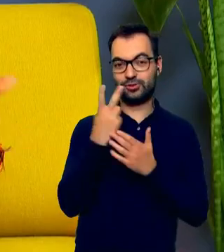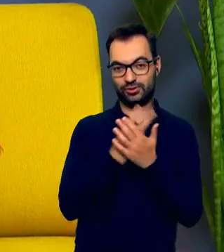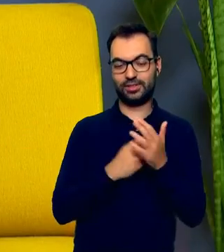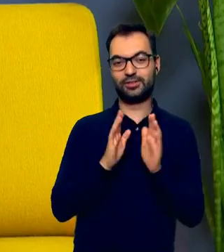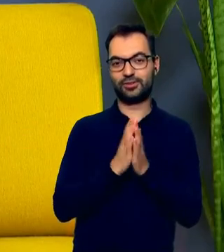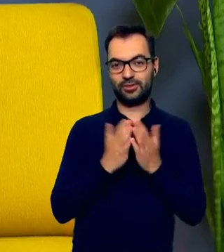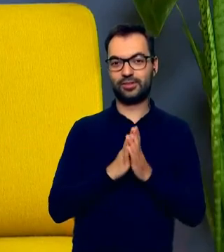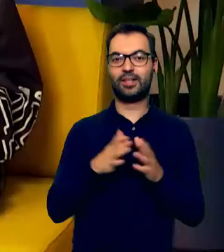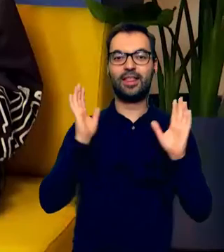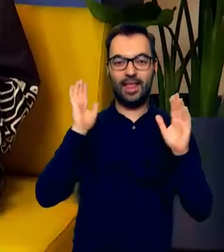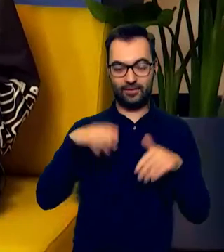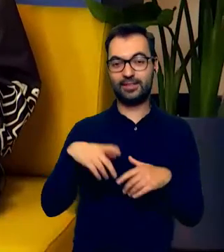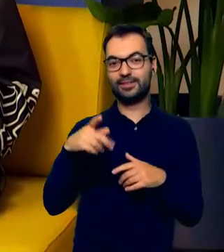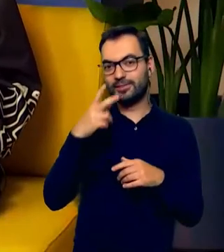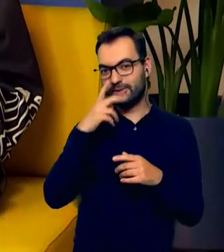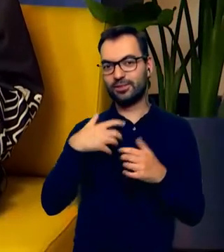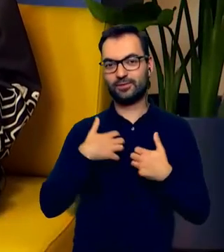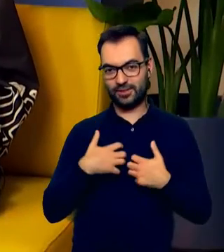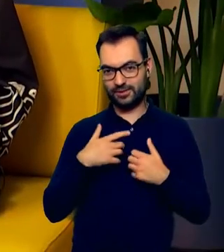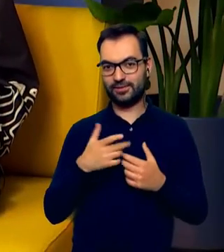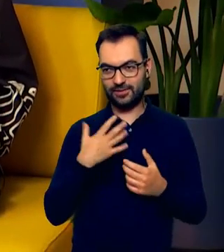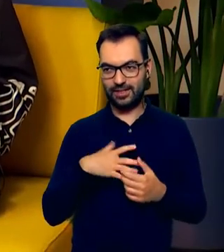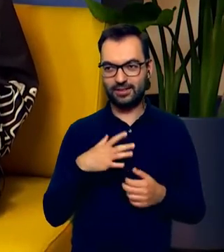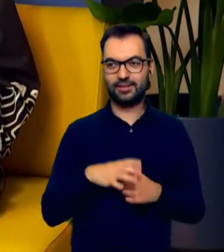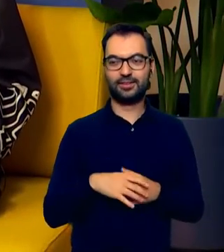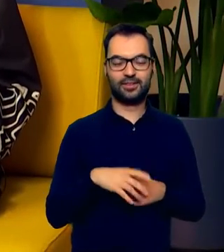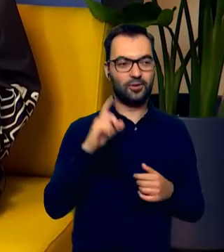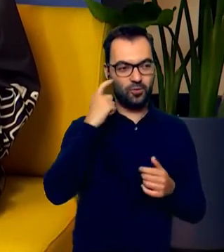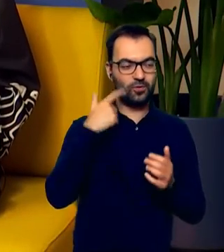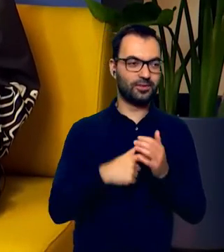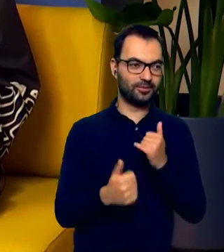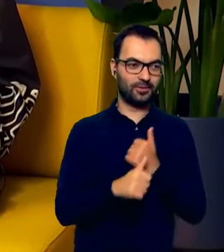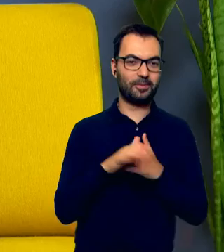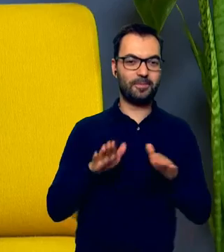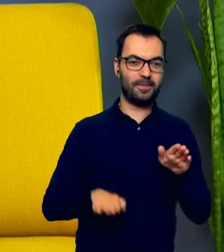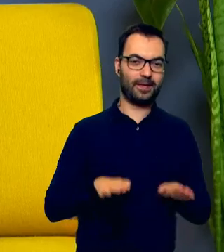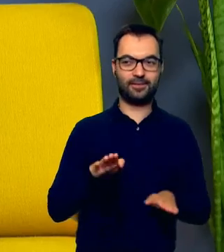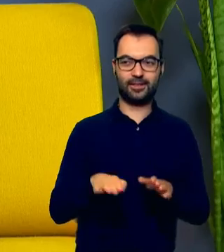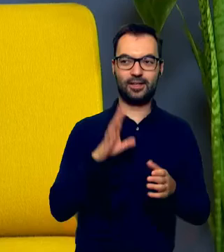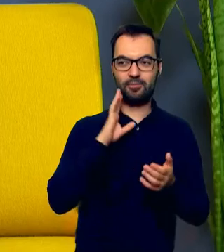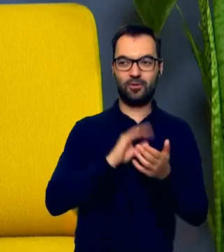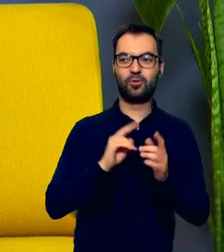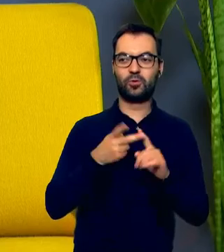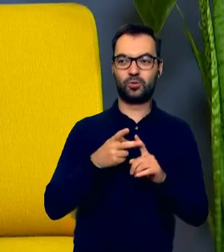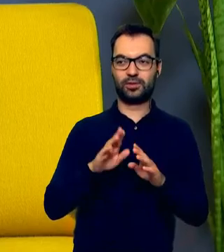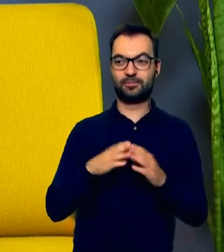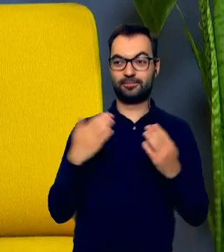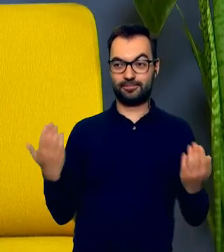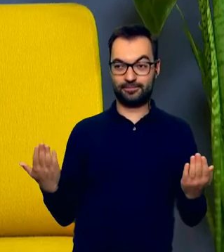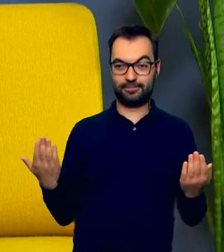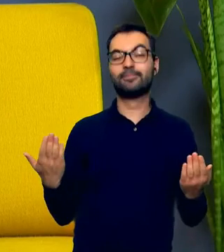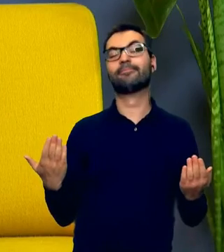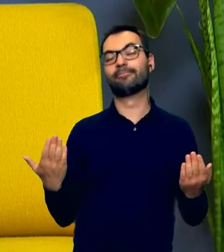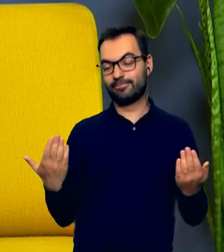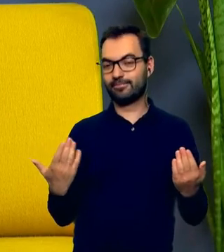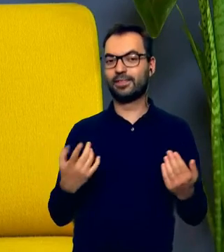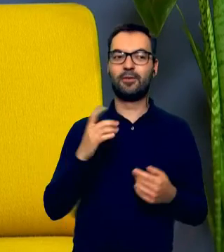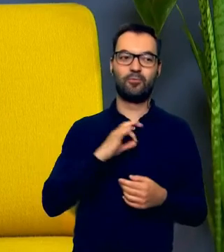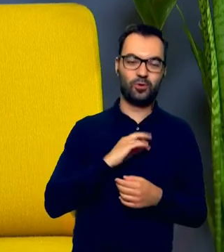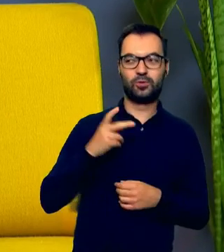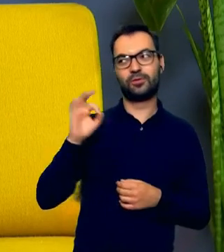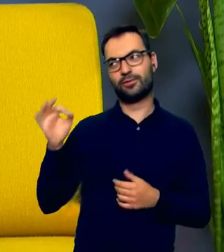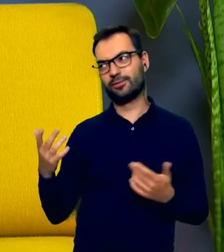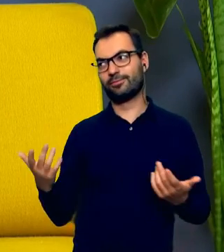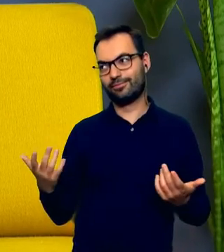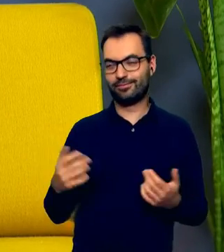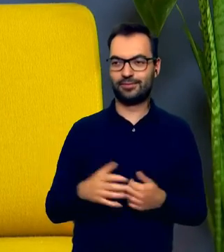lektury naszej książki, choćby ze względu na zwierzątka. Choćby ze względu na pingwina. Ten pingwin się powtarza też na drugiej stronie, tutaj też ujawnię drugą. No bo jeden jest mój, drugi jest